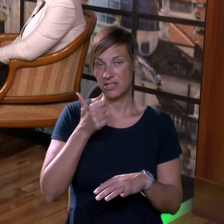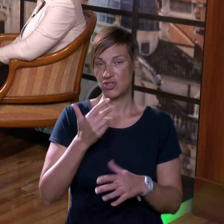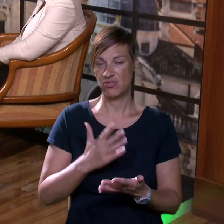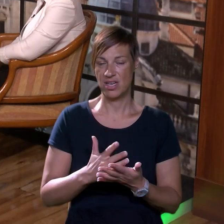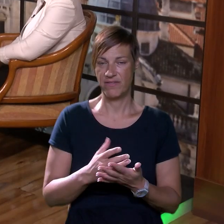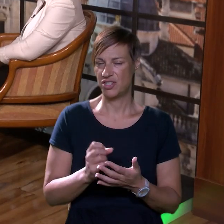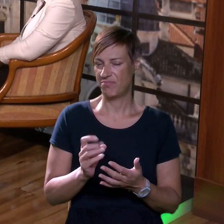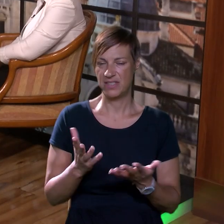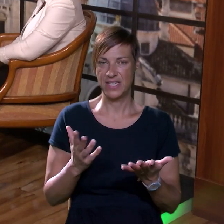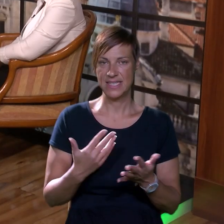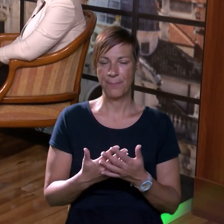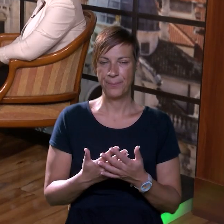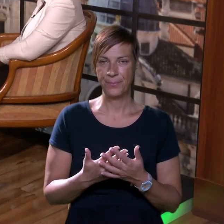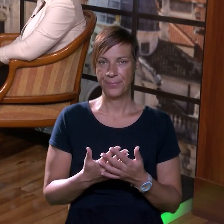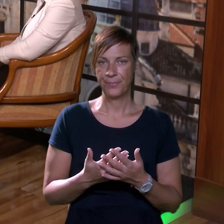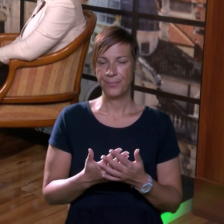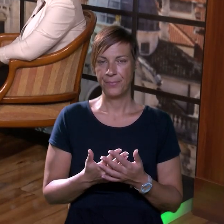sutra je već banalan.